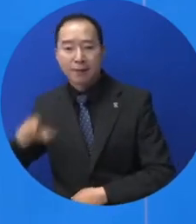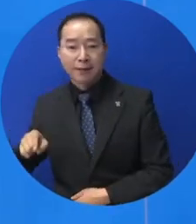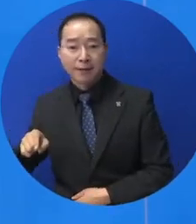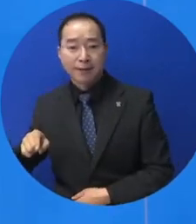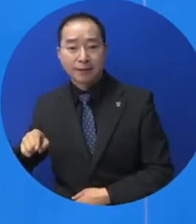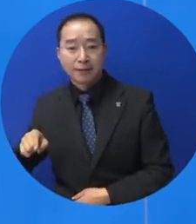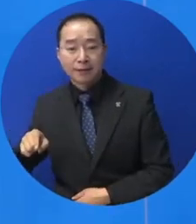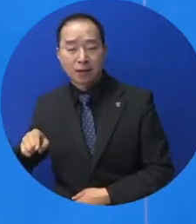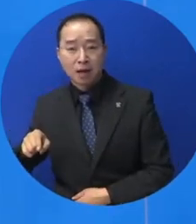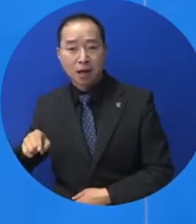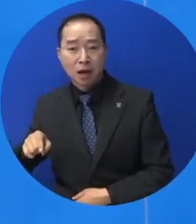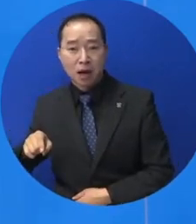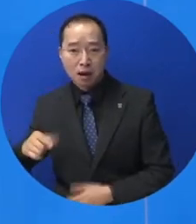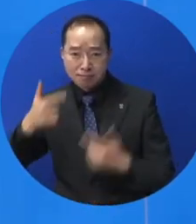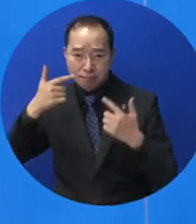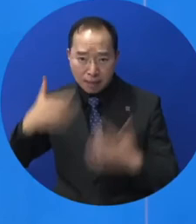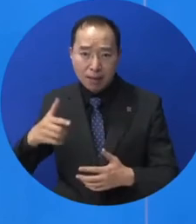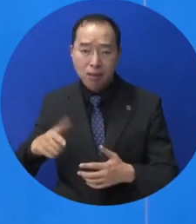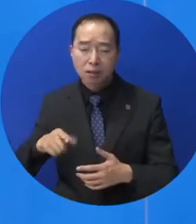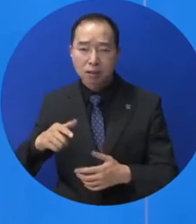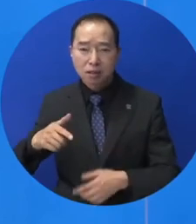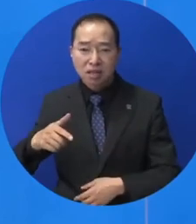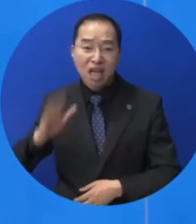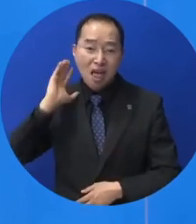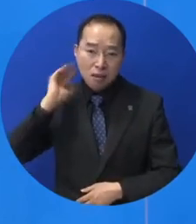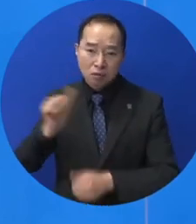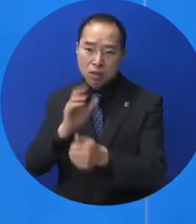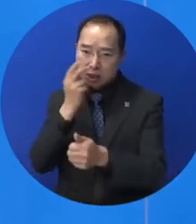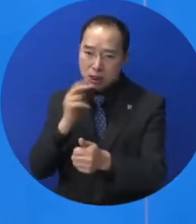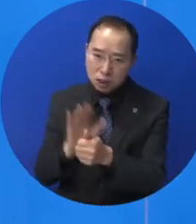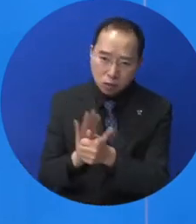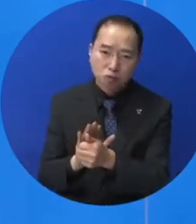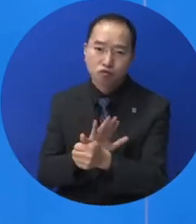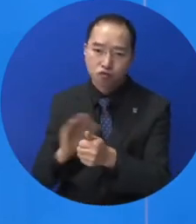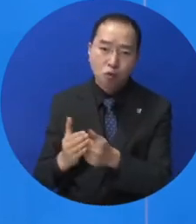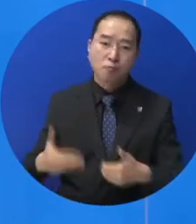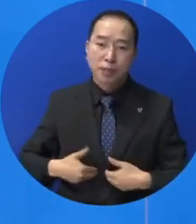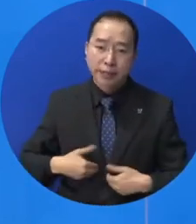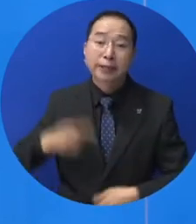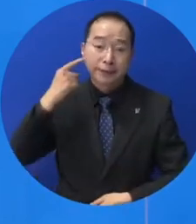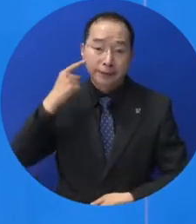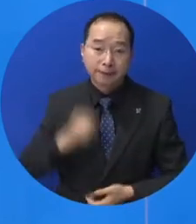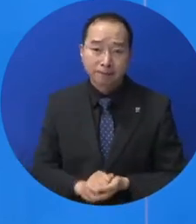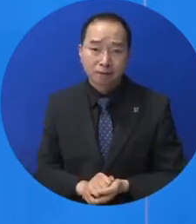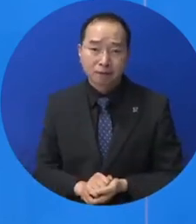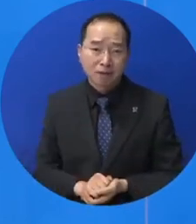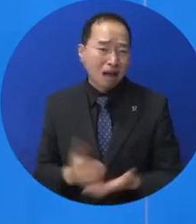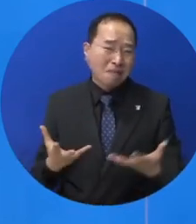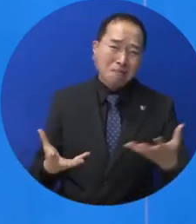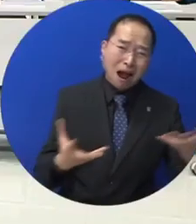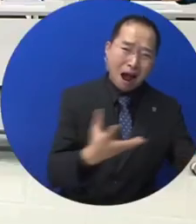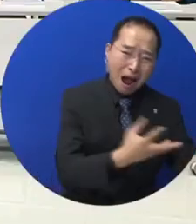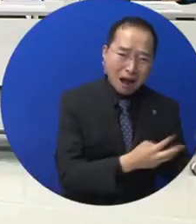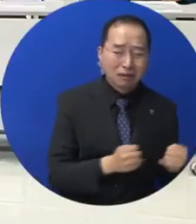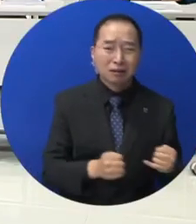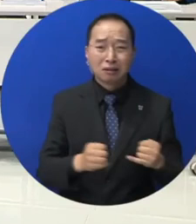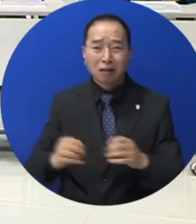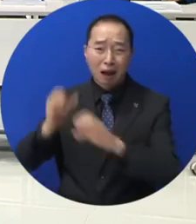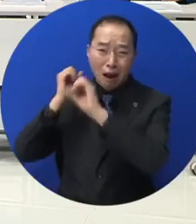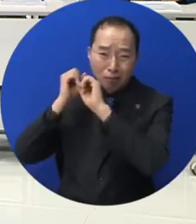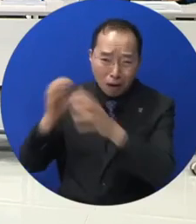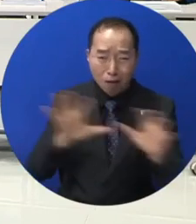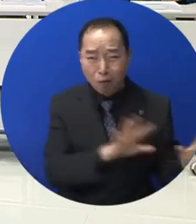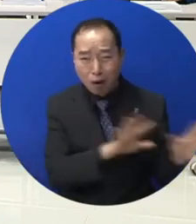정말로 나는 이건 정말 지켜야 되겠다. 그때 아마 그 수많은 국민들이 그 문상을 와서 아마